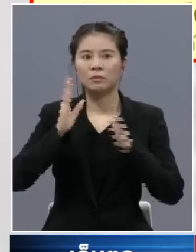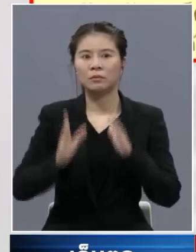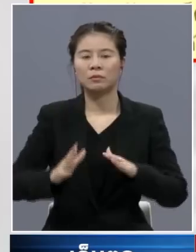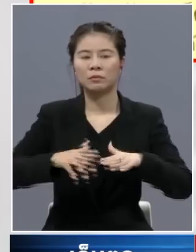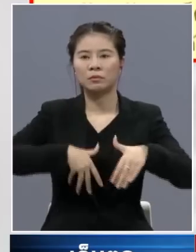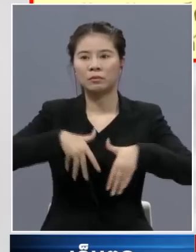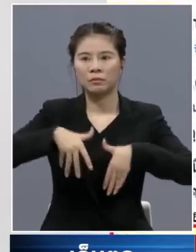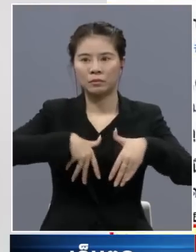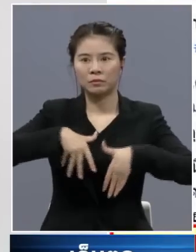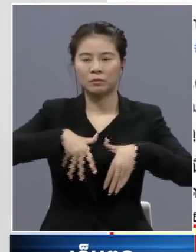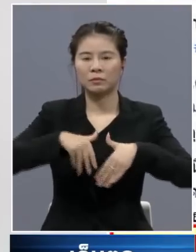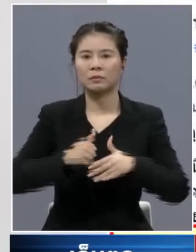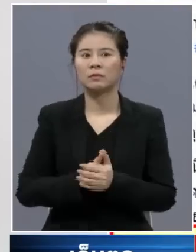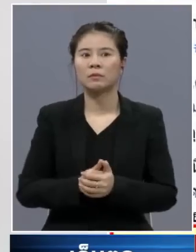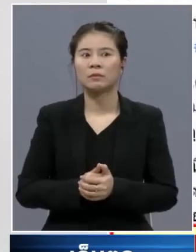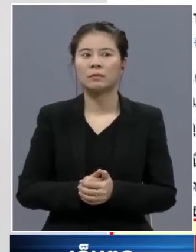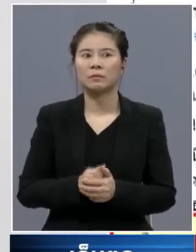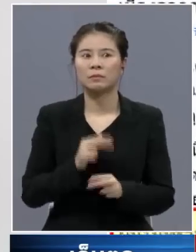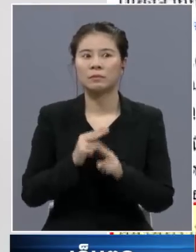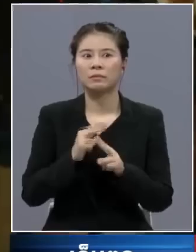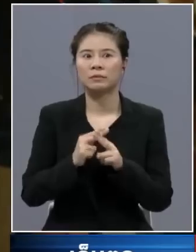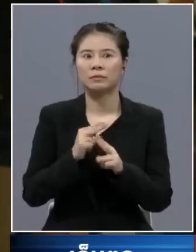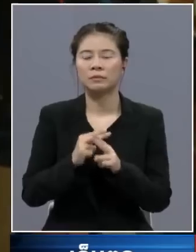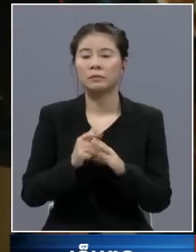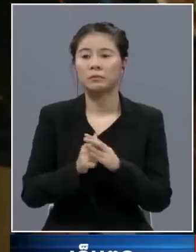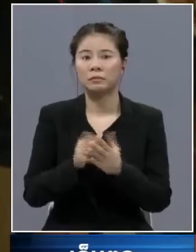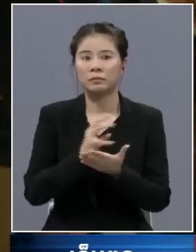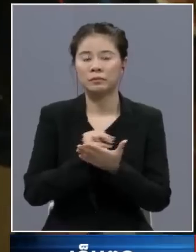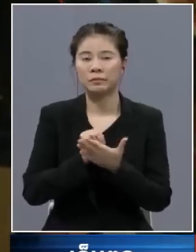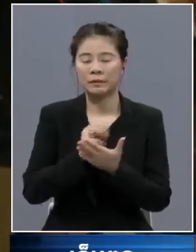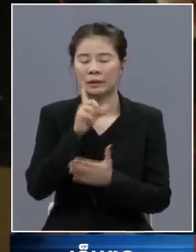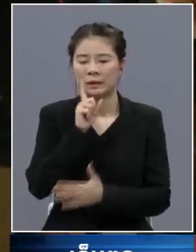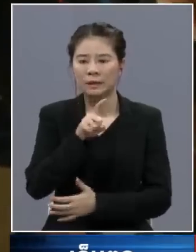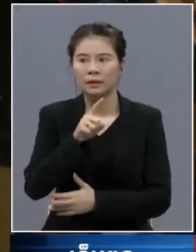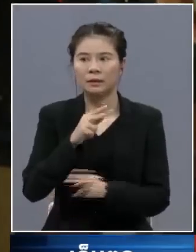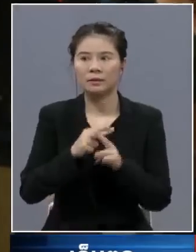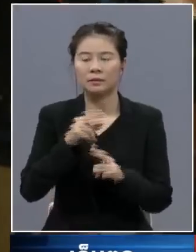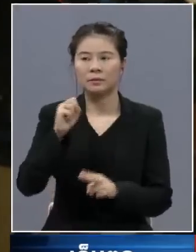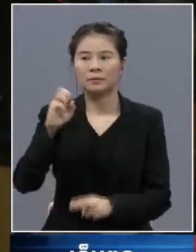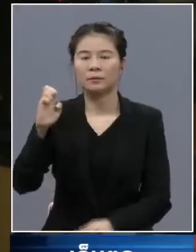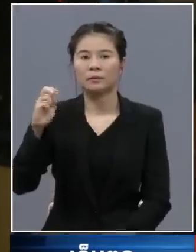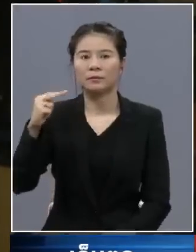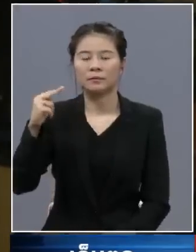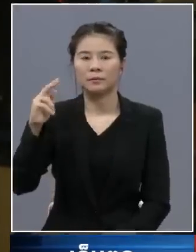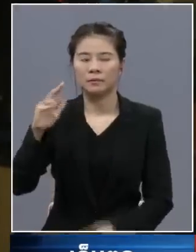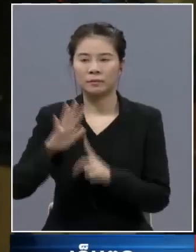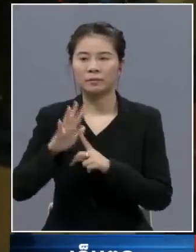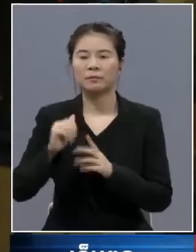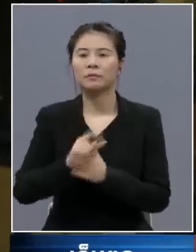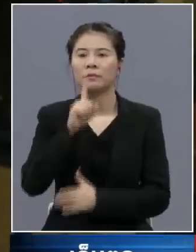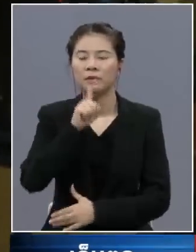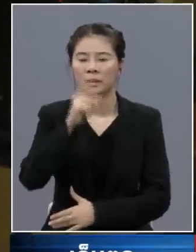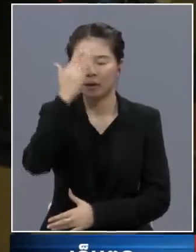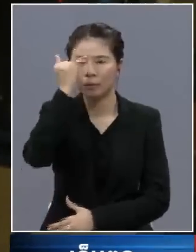TV นะครับโดยคุณตะแล้วก็คุณกวางได้มีการสัมภาษณ์คุณสิทธาเพิ่มเติมด้วยนะคุณสิทธาให้ความเห็นแบบนี้เลยว่าเจตนาที่ถามคำถ